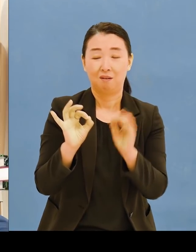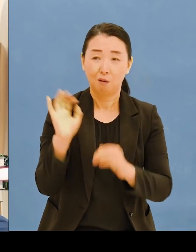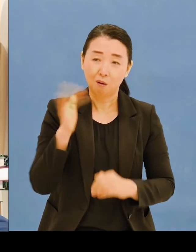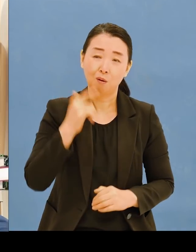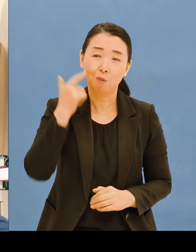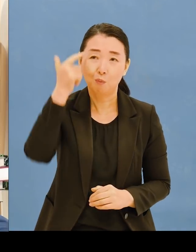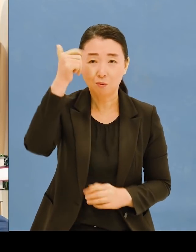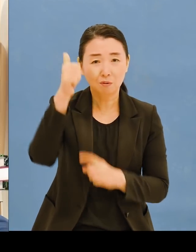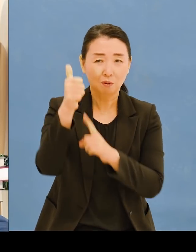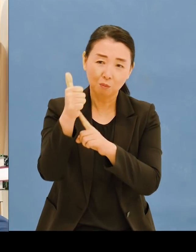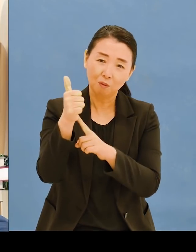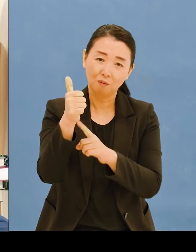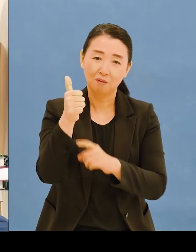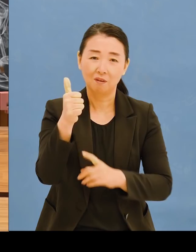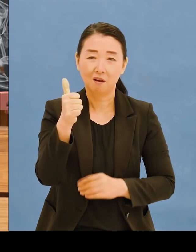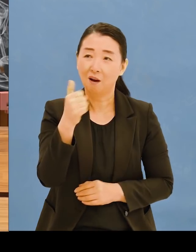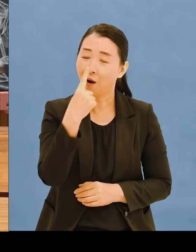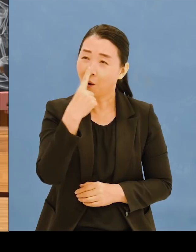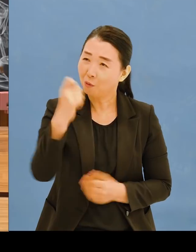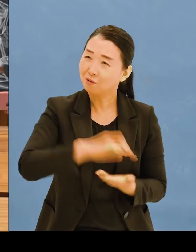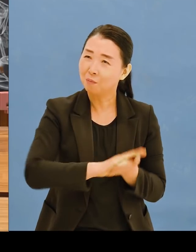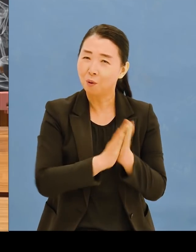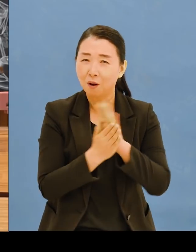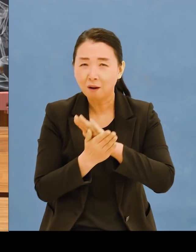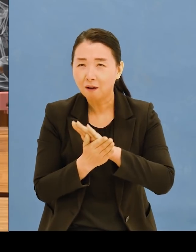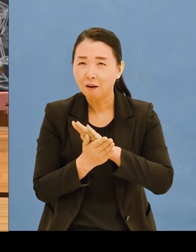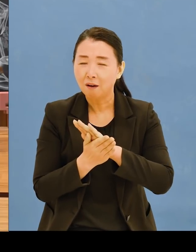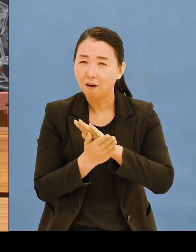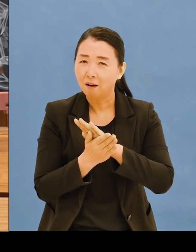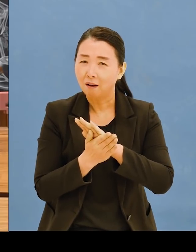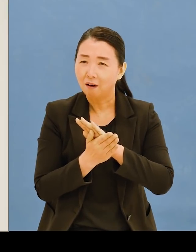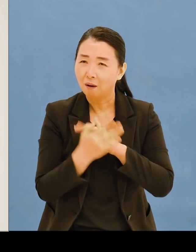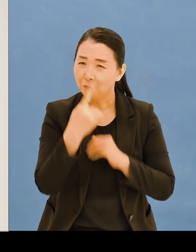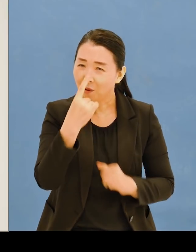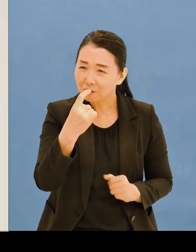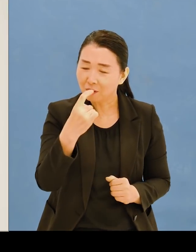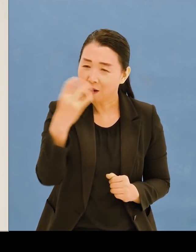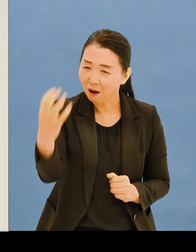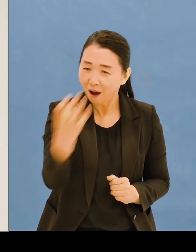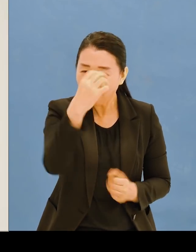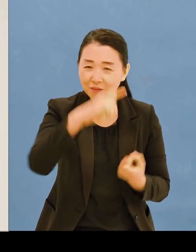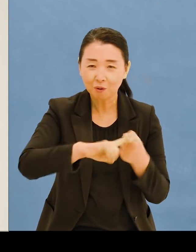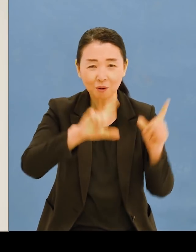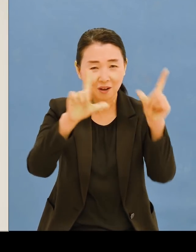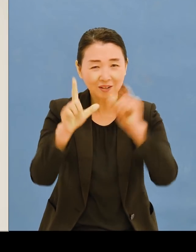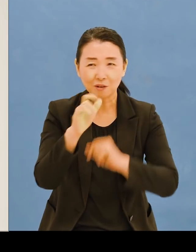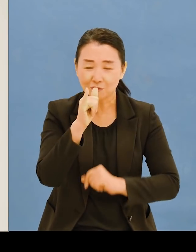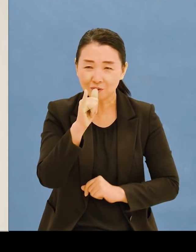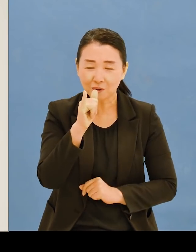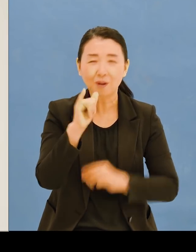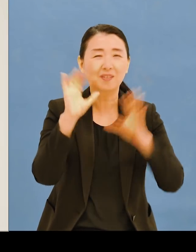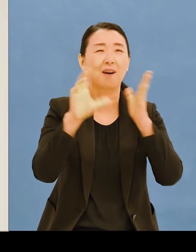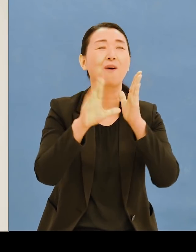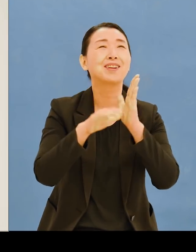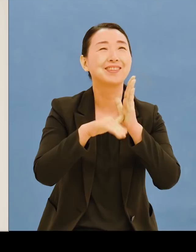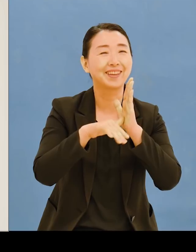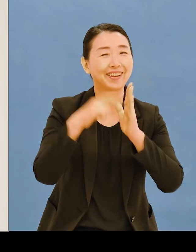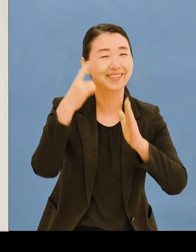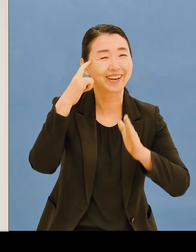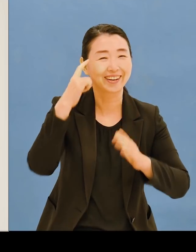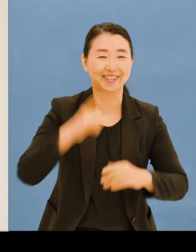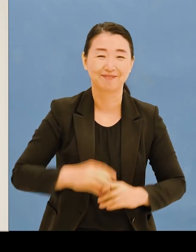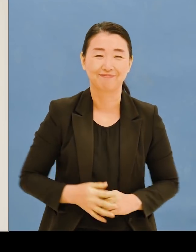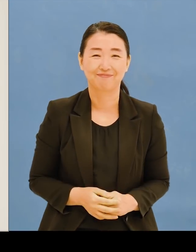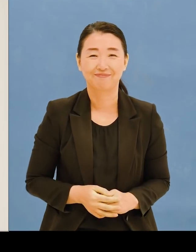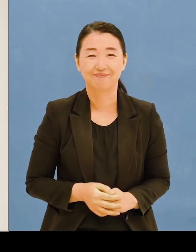정말 목사가 되면 저렇게 멋있어지는구나. 부유하게 멋있게 카리스마 있게 살 수 있구나. 이제 어린 마음에 이제